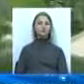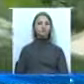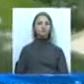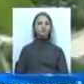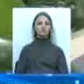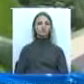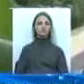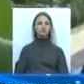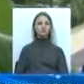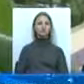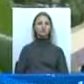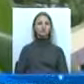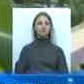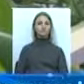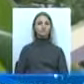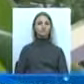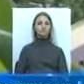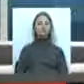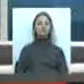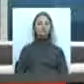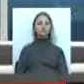Вережников, Көкше ақпарат.